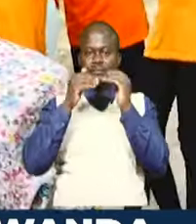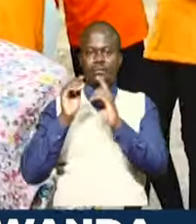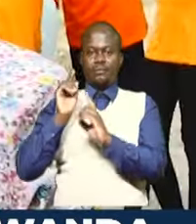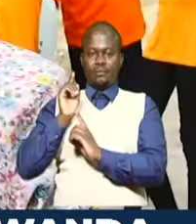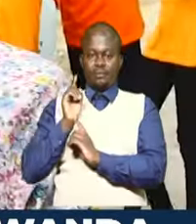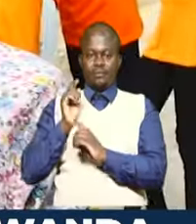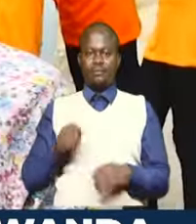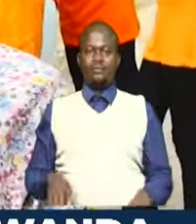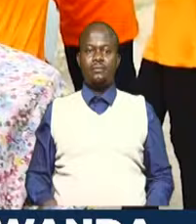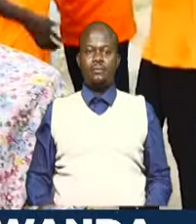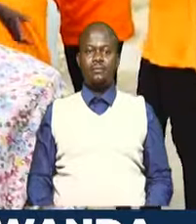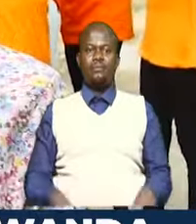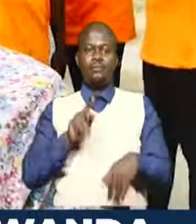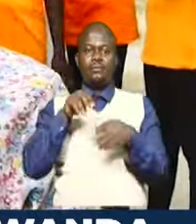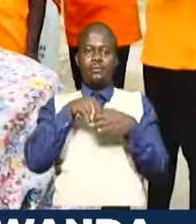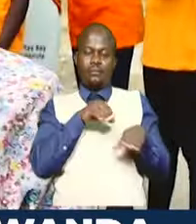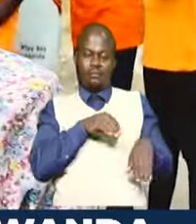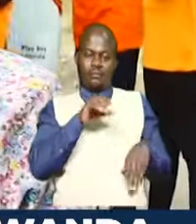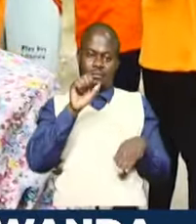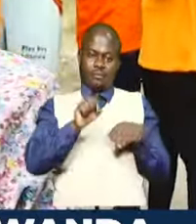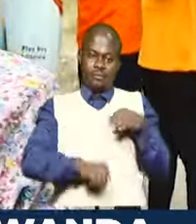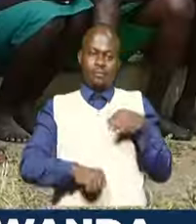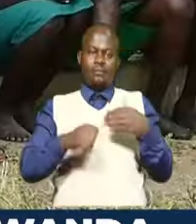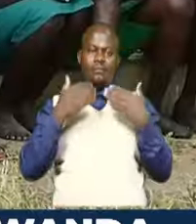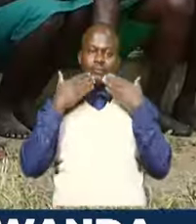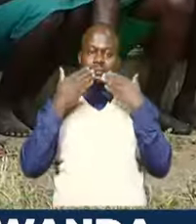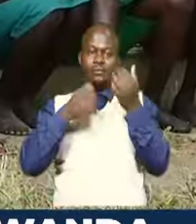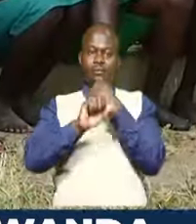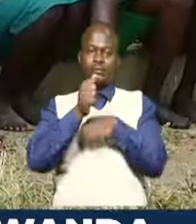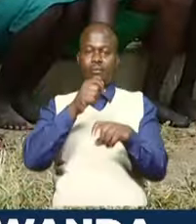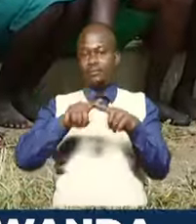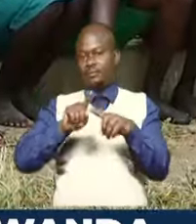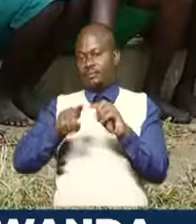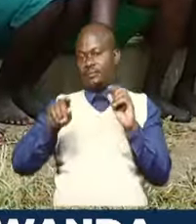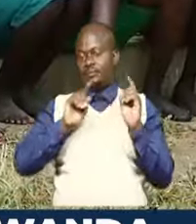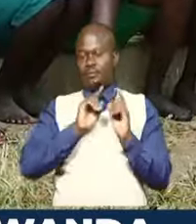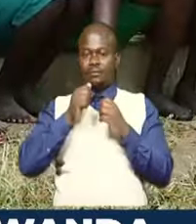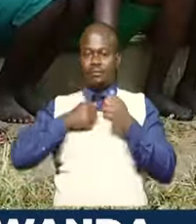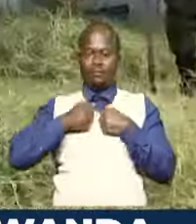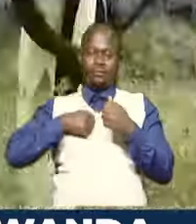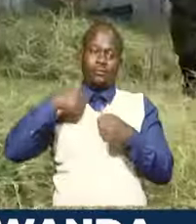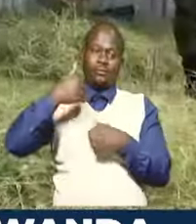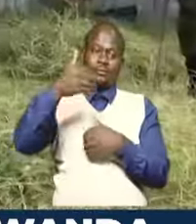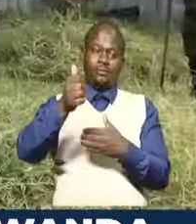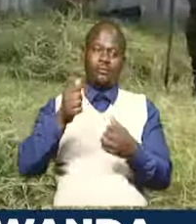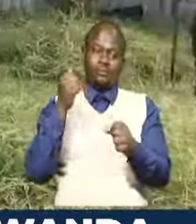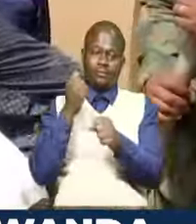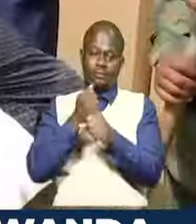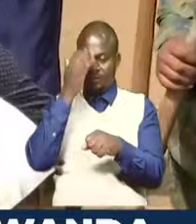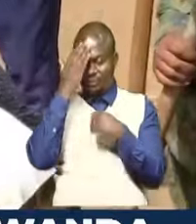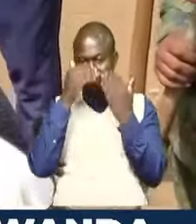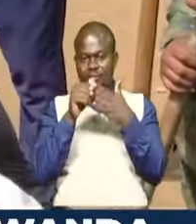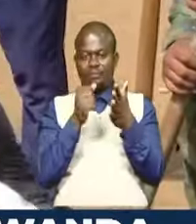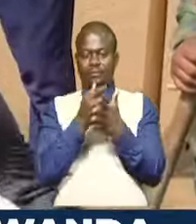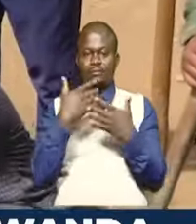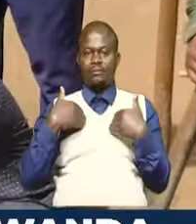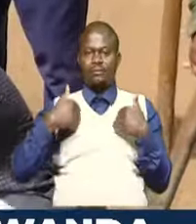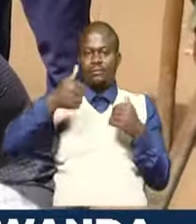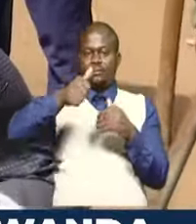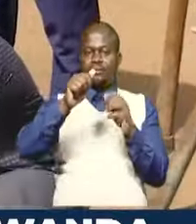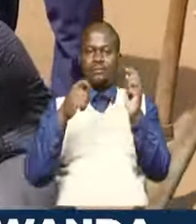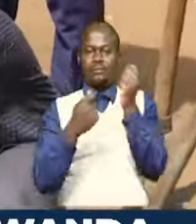z'umutekano. Abaturage bo muri Sudani y'Epfo bashima ibikorwa bitandukanye ingabo z'u Rwanda zigenda zibakorera kuko zatumye ubuzima bwabo